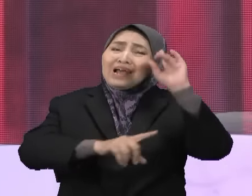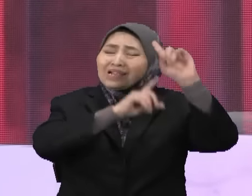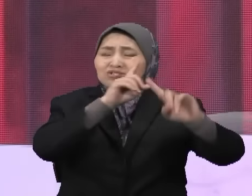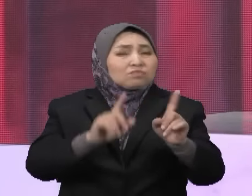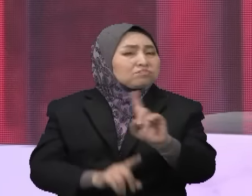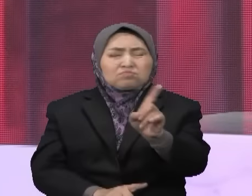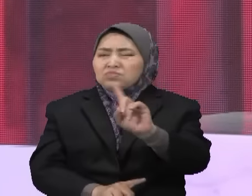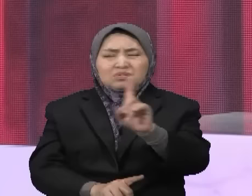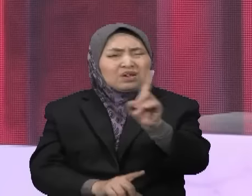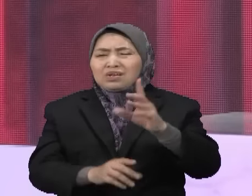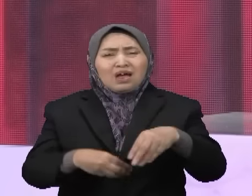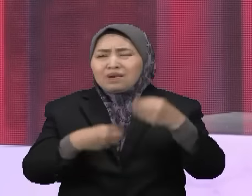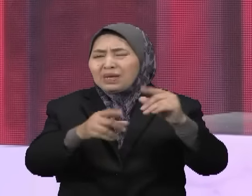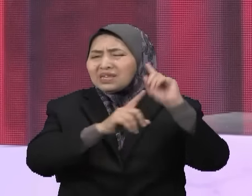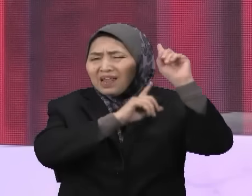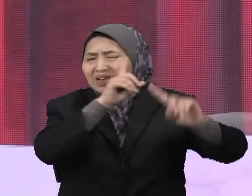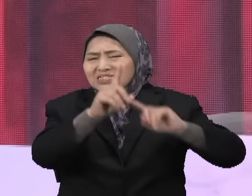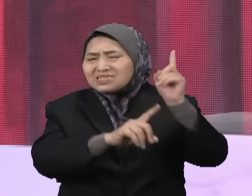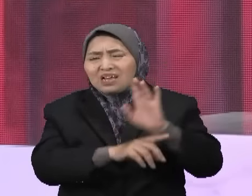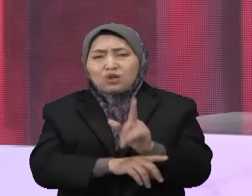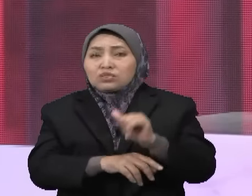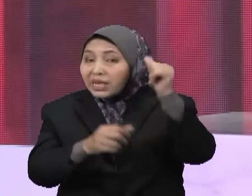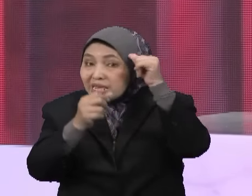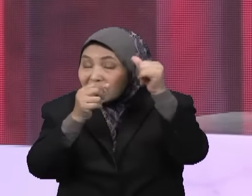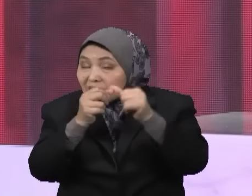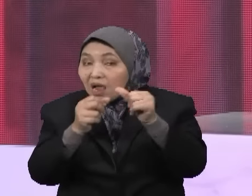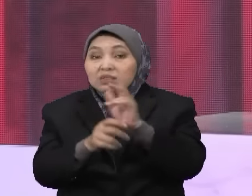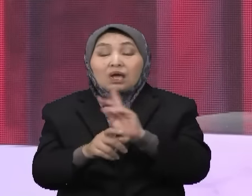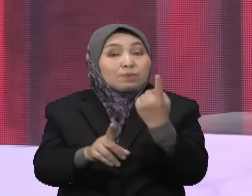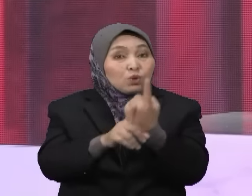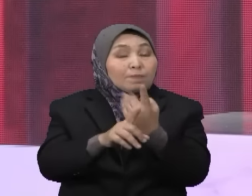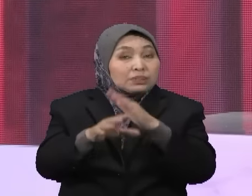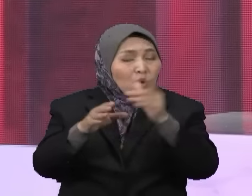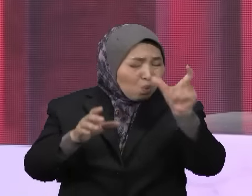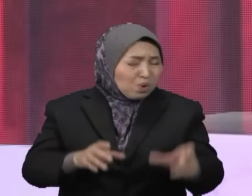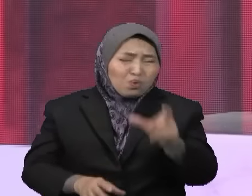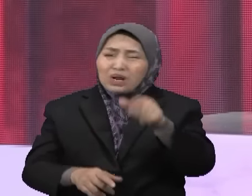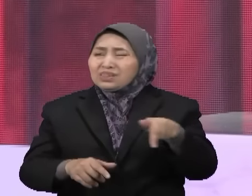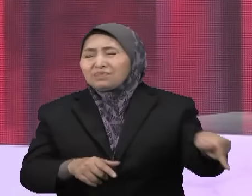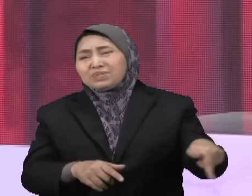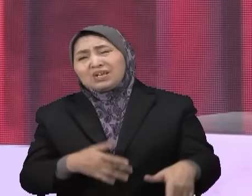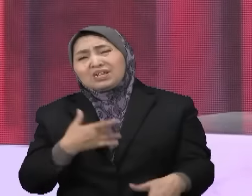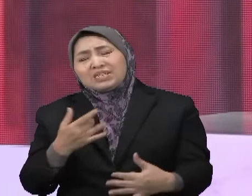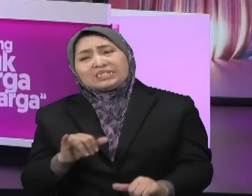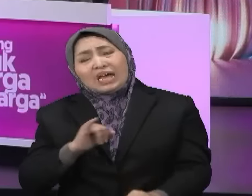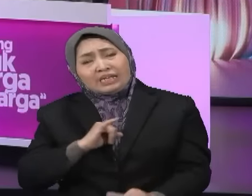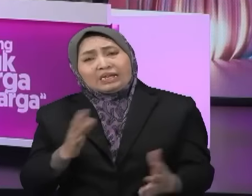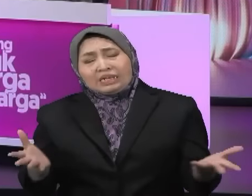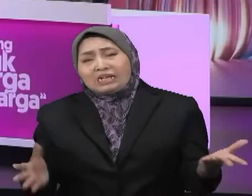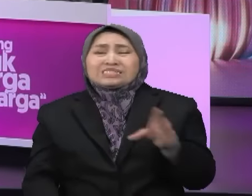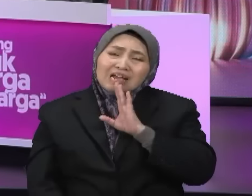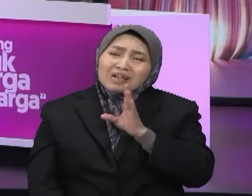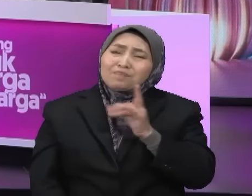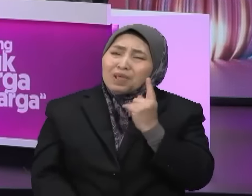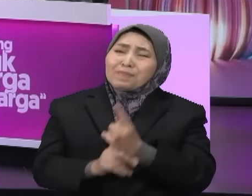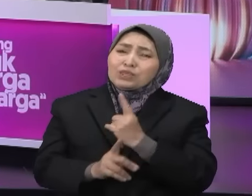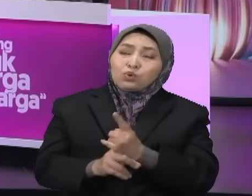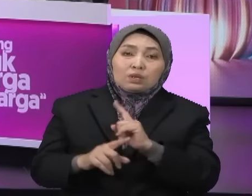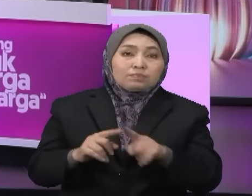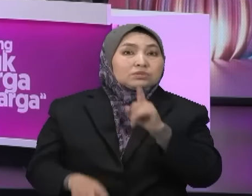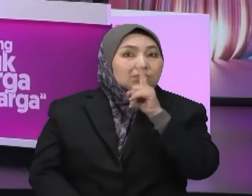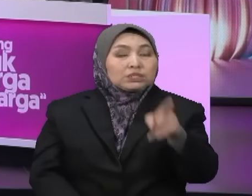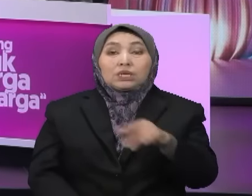alasan, kan? Jangan bagi alasan. Kena ingatkan betul-betul pada orang begini. Pasal kadang-kadang orang ni dia rasa macam, saya ni cakap ni betul ni, kan? Padahal